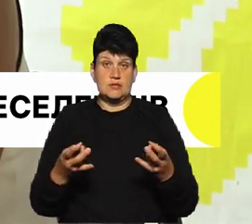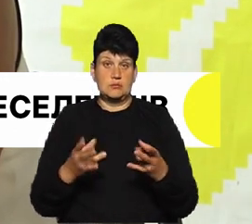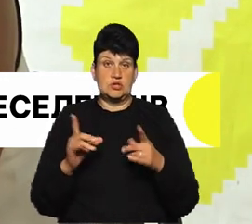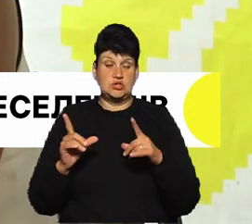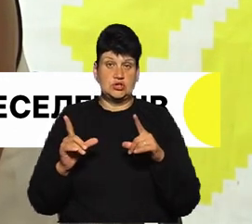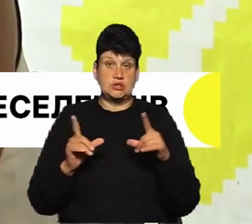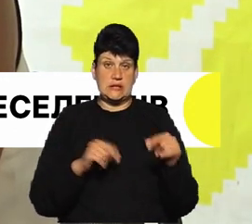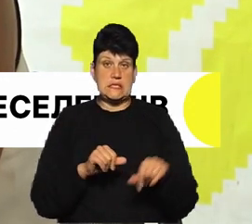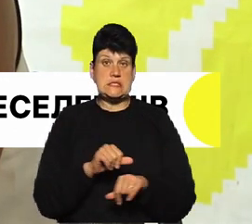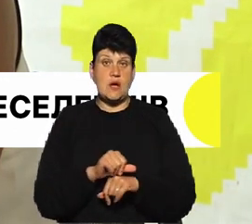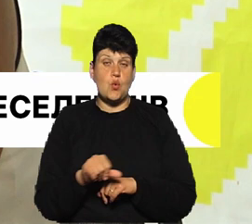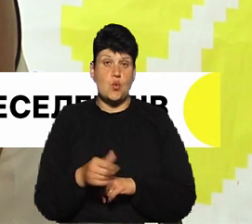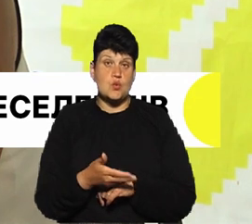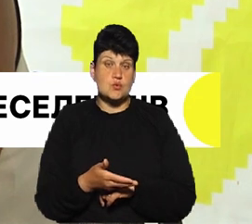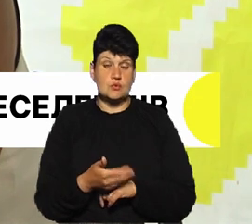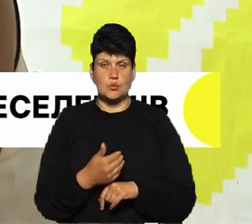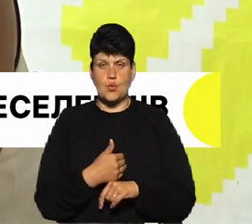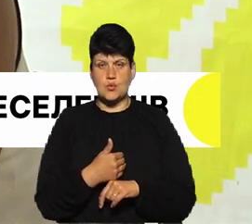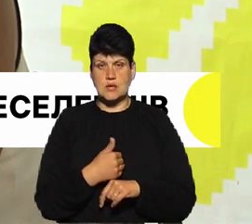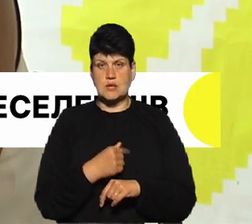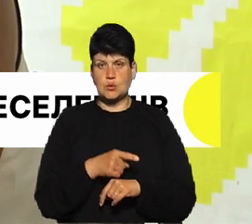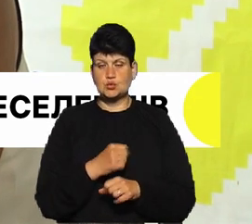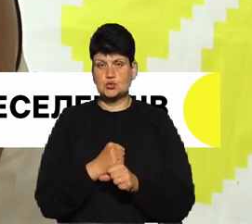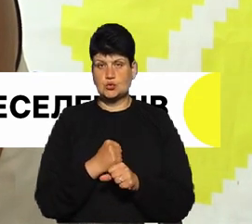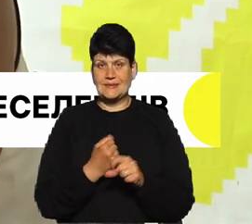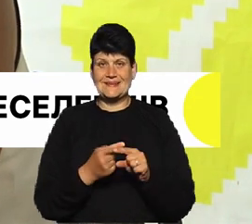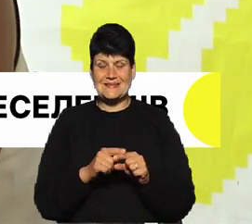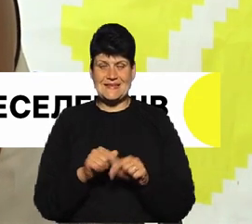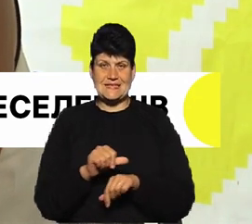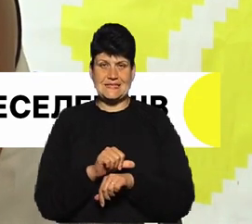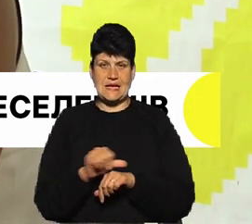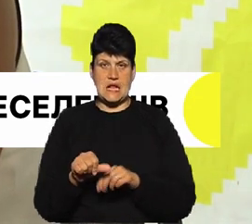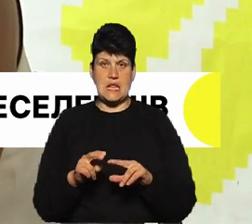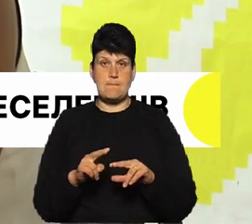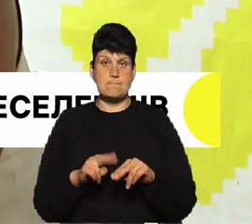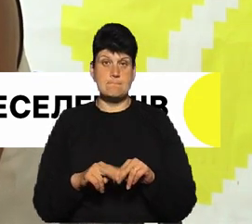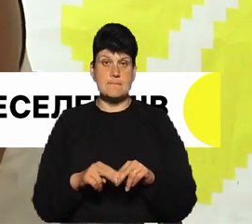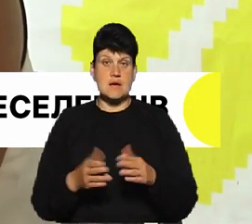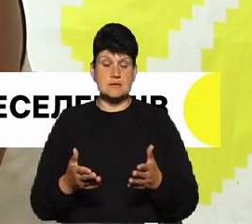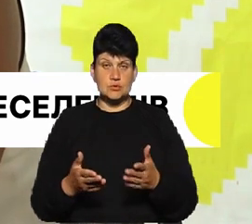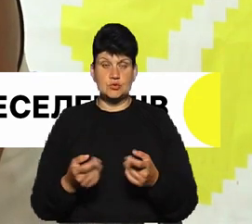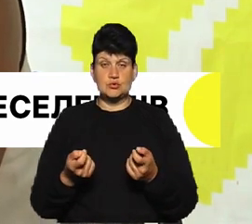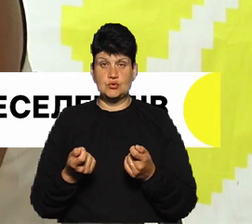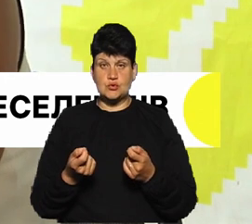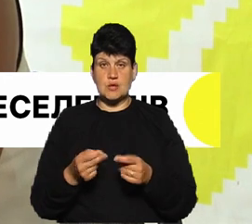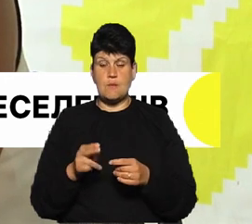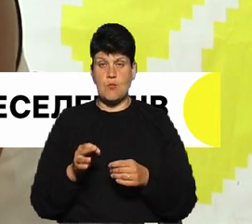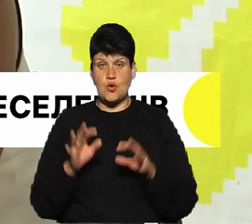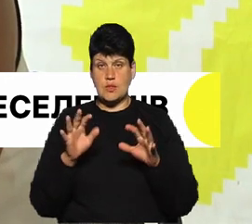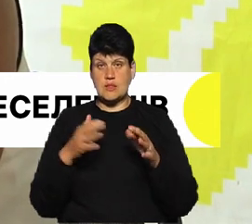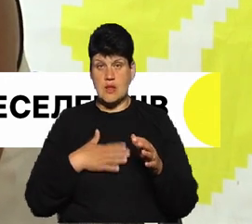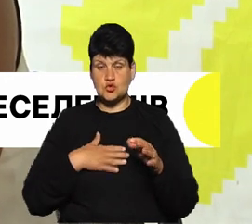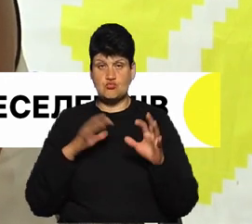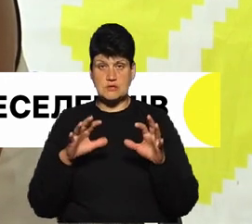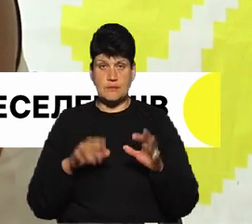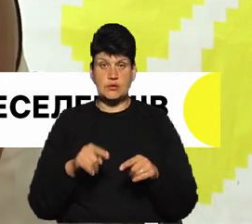за кордон. І хотіла йому зробити цей загранпаспорт. Ну, трошки по нашому законодавству і по тим